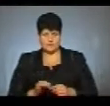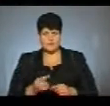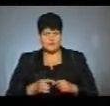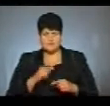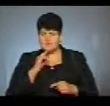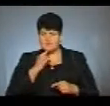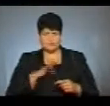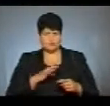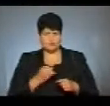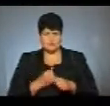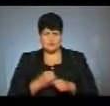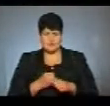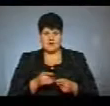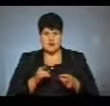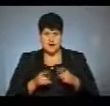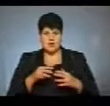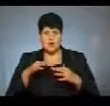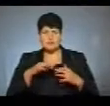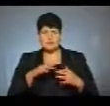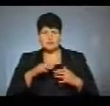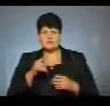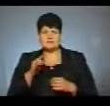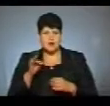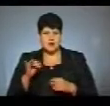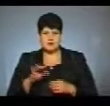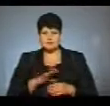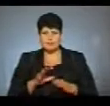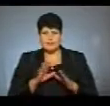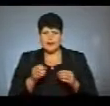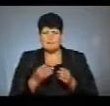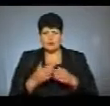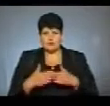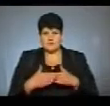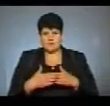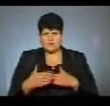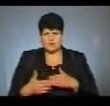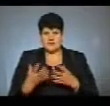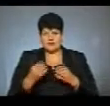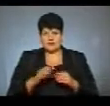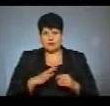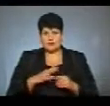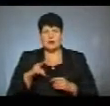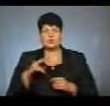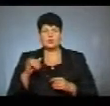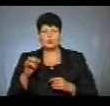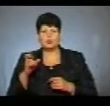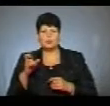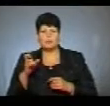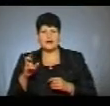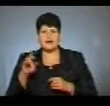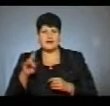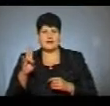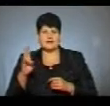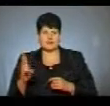що реально битва за Збараж була не просто під Збаразькою мурою, вона була ще далеко в Луб'янках, де